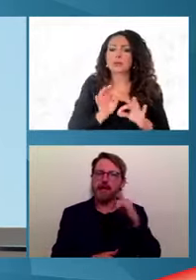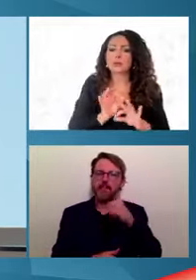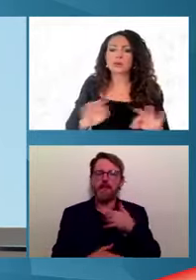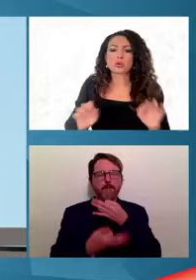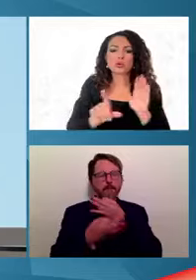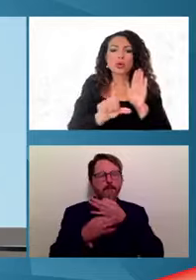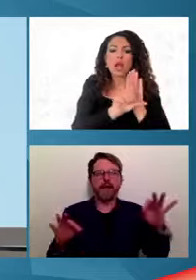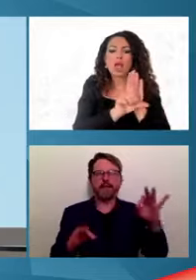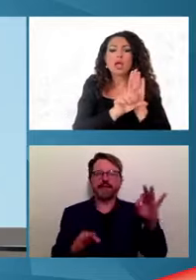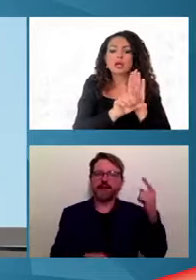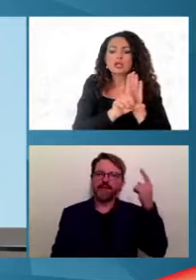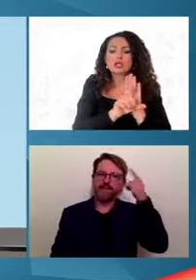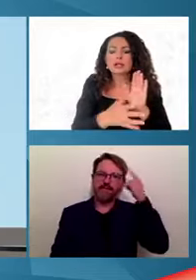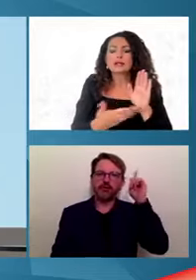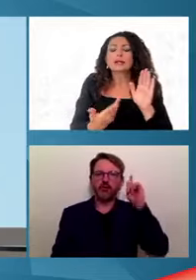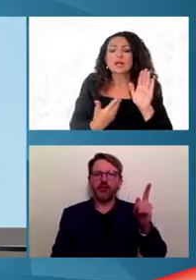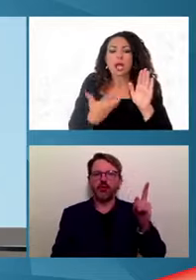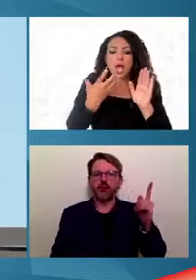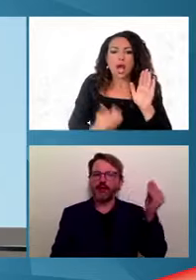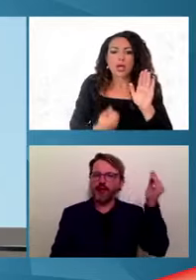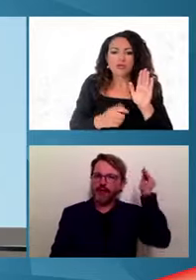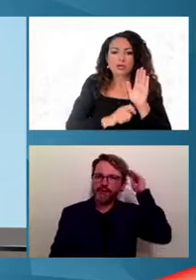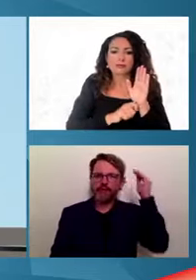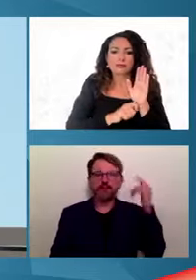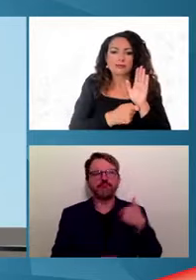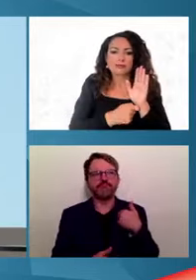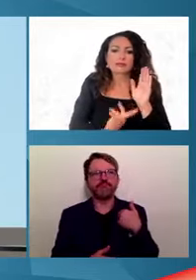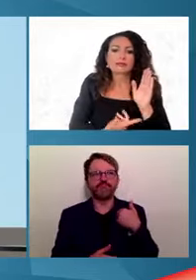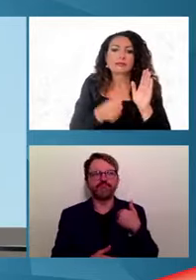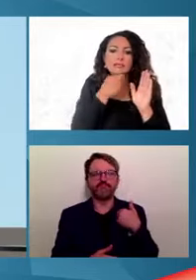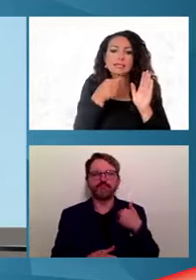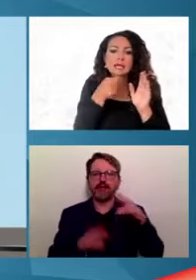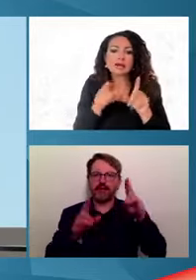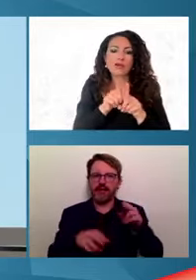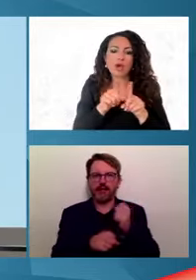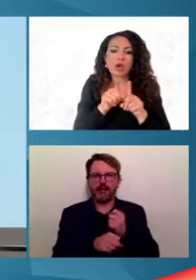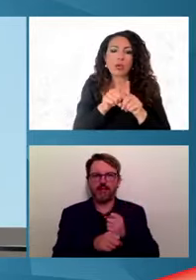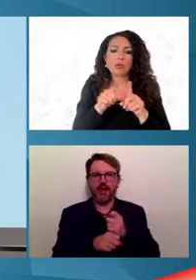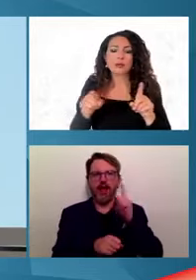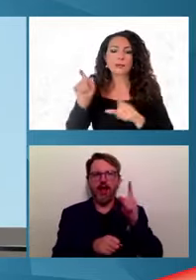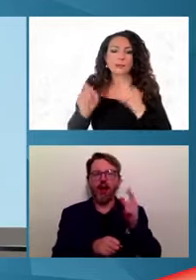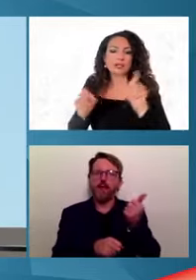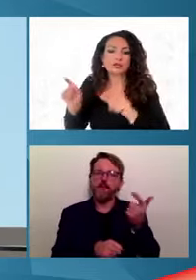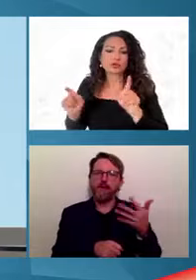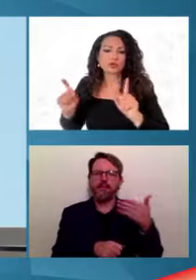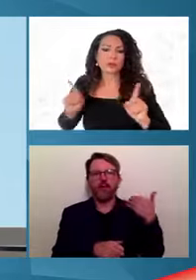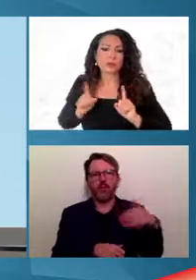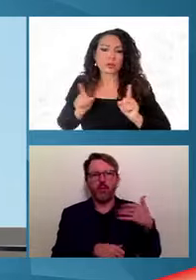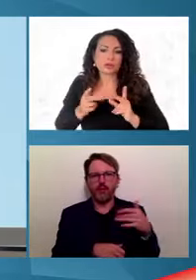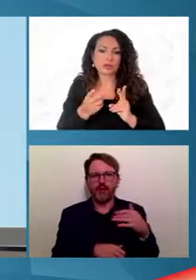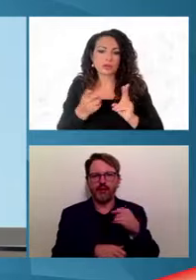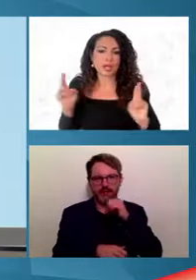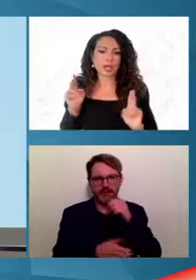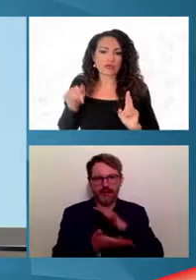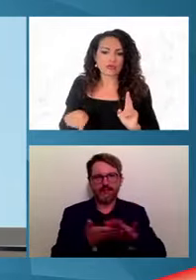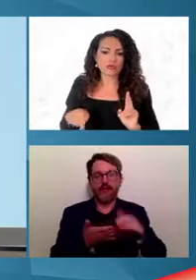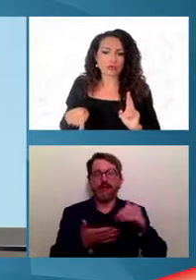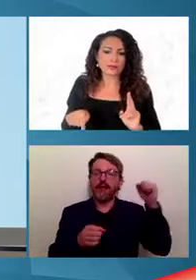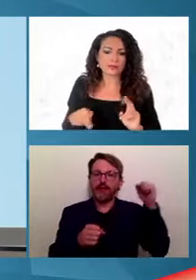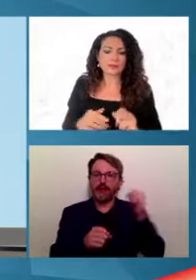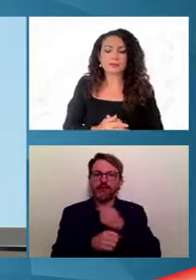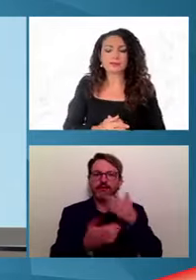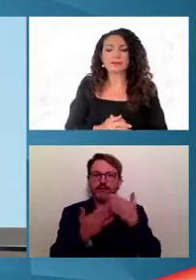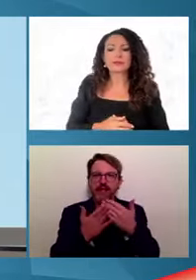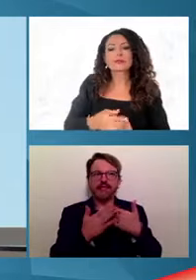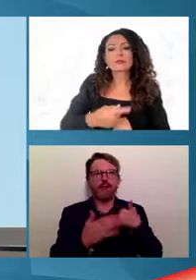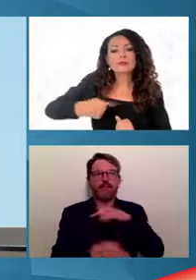und Gewissen versucht haben, gerecht zu werden. Auch wenn es manchmal wehgetan hat. Aber gerade deshalb haben wir heute Sie eingeladen, um zu sagen, wir